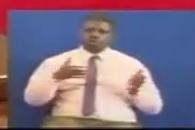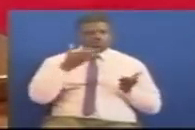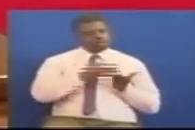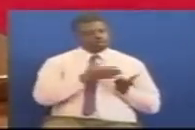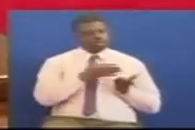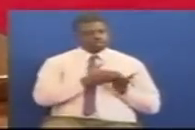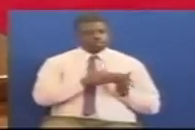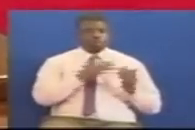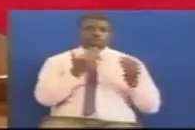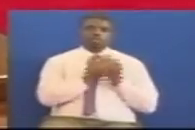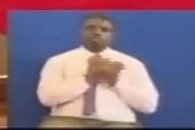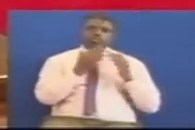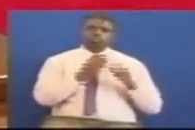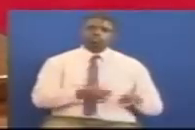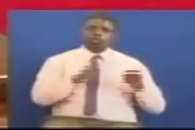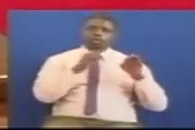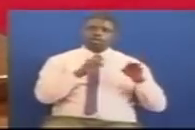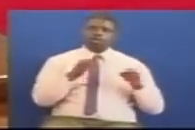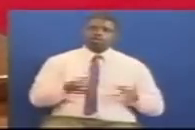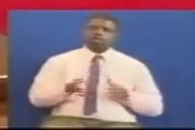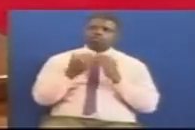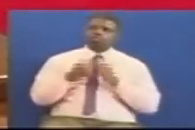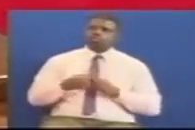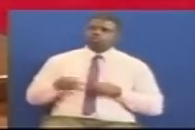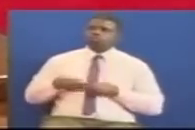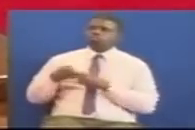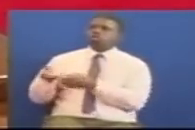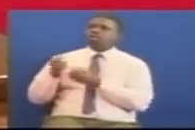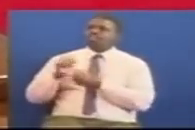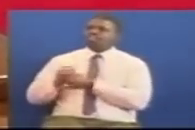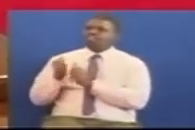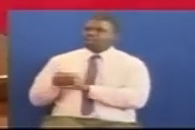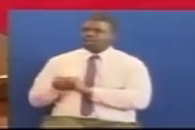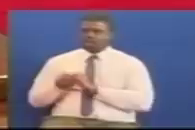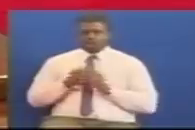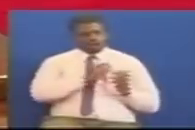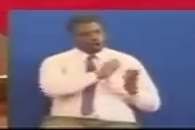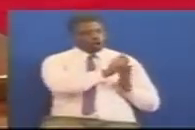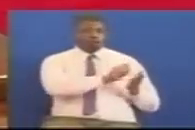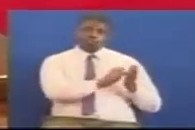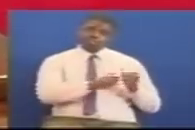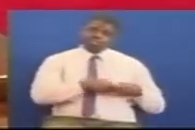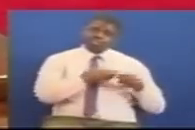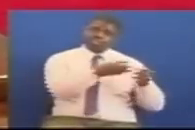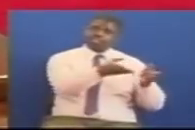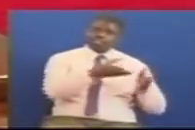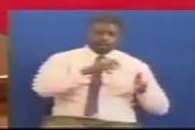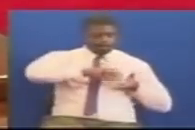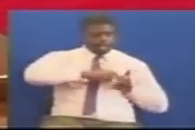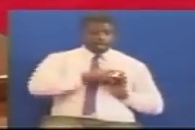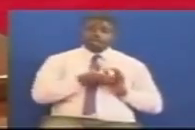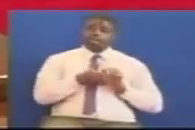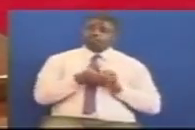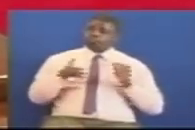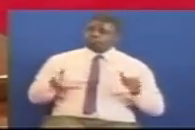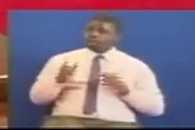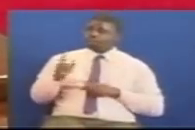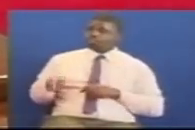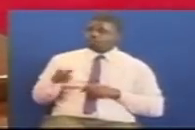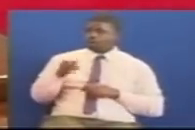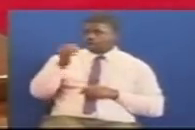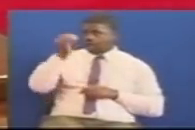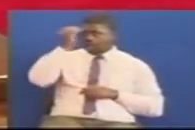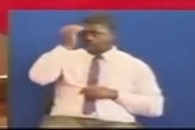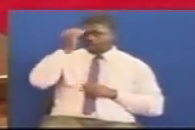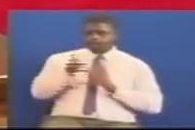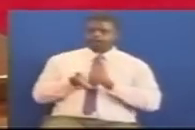wadhibiti ubora wanawezeshwa kwa kupata vifaa ofisi. Kimsingi tumeweka mikakati mikubwa sana ya kuhakikisha kwamba elimu yetu inakuwa